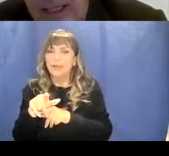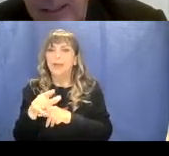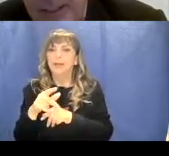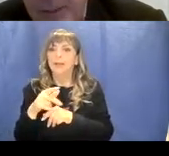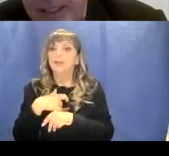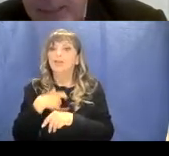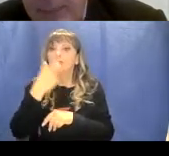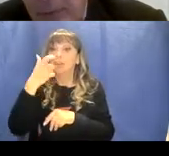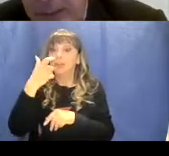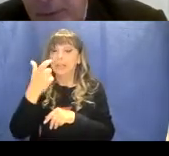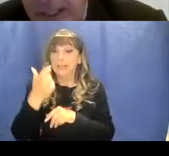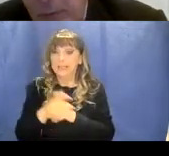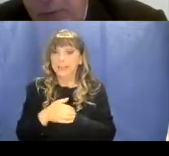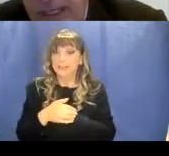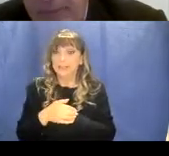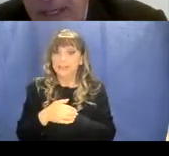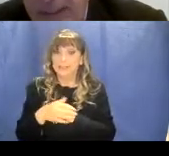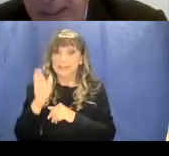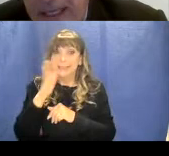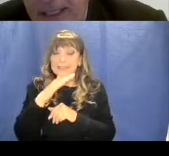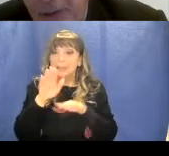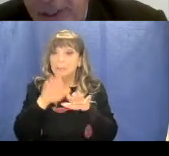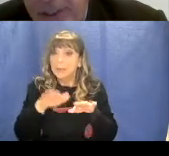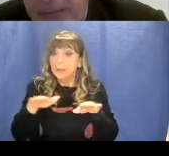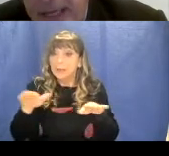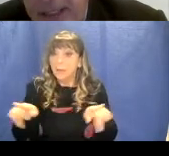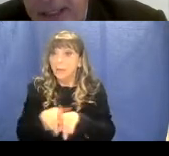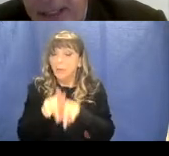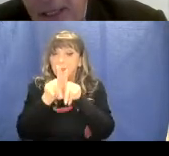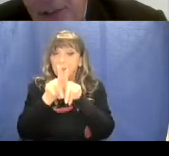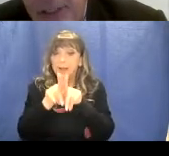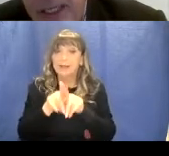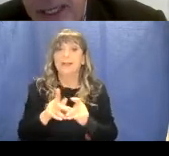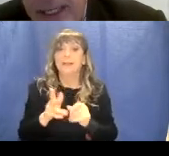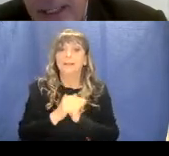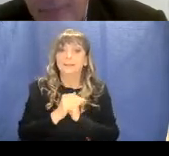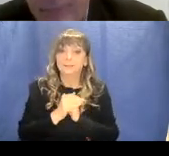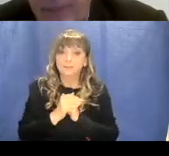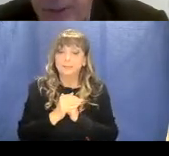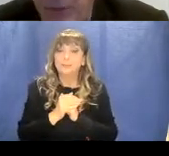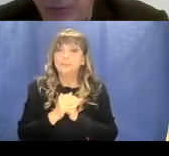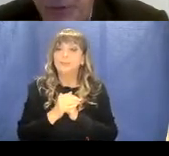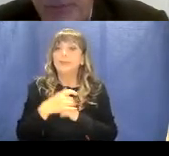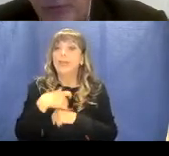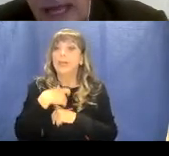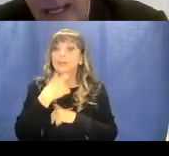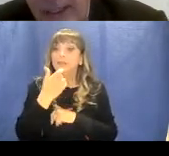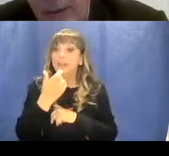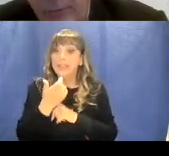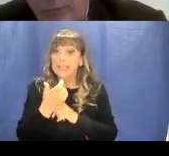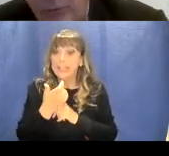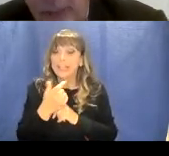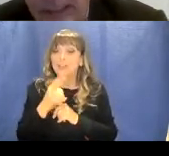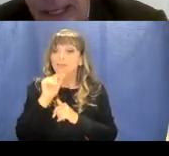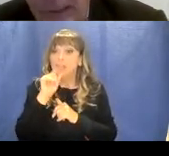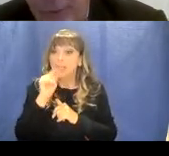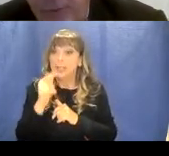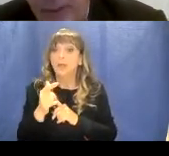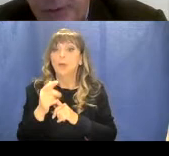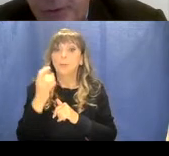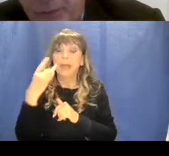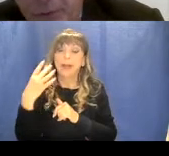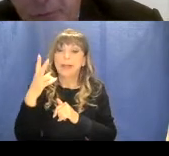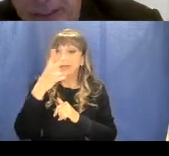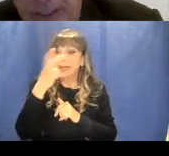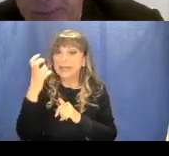attenzione sembrano mattonelli uguale ma in realtà i cigni bianchi e cimiteri sono speculari l'uno all'altro